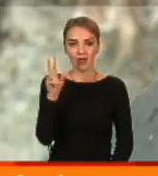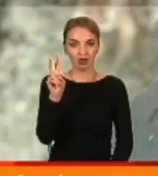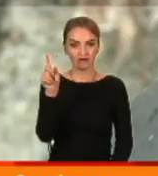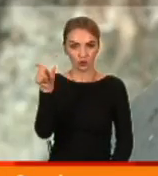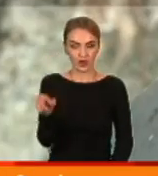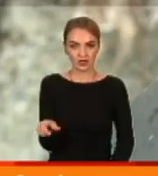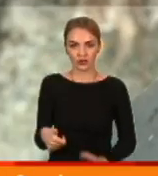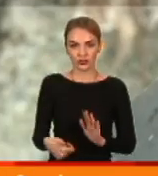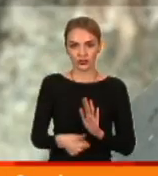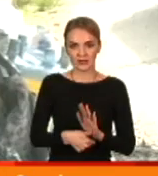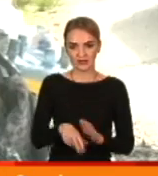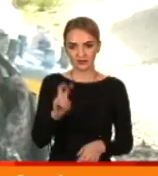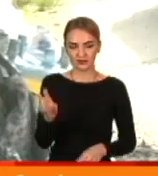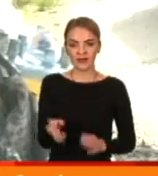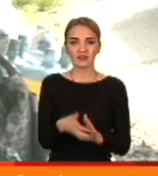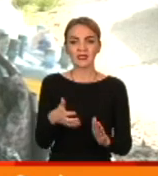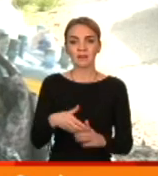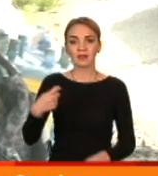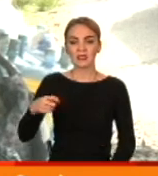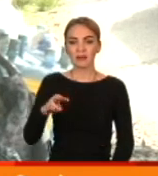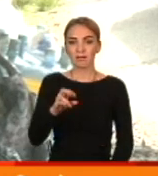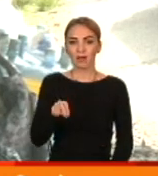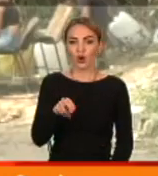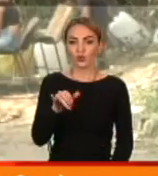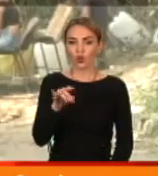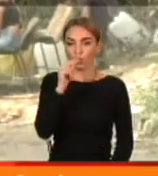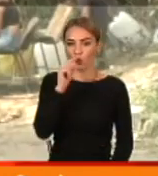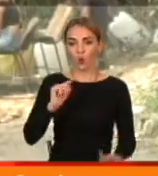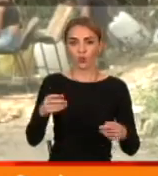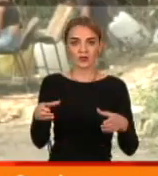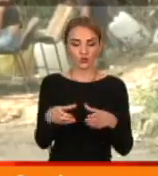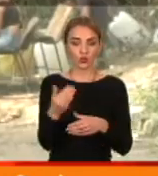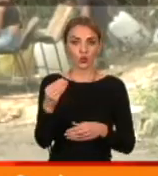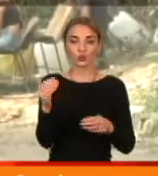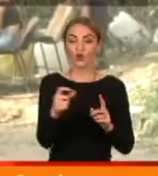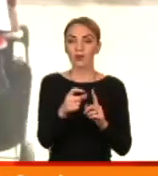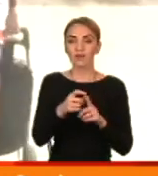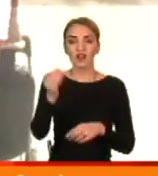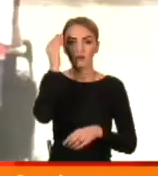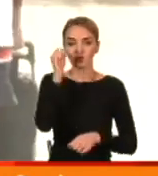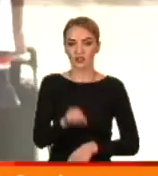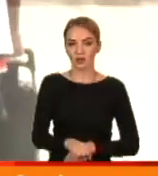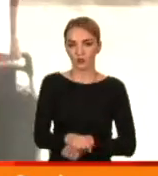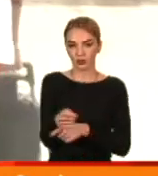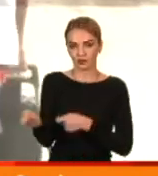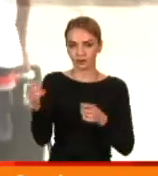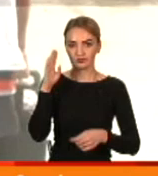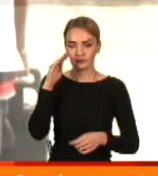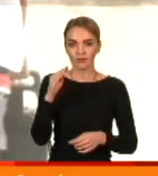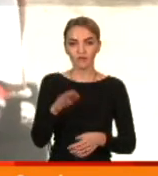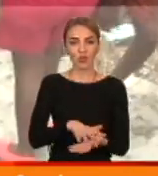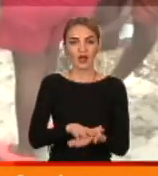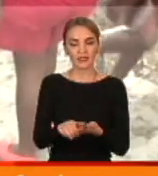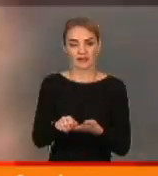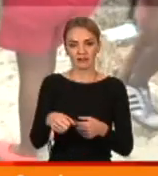венесуельця – 6. У дефіциті президент Мадуро звинуватив опозицію, яка, за його словами, навмисне саботує постачання води, щоб